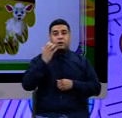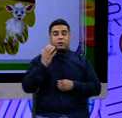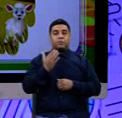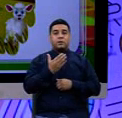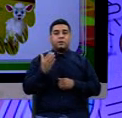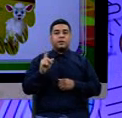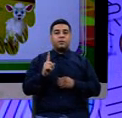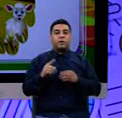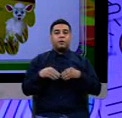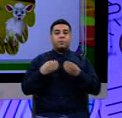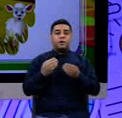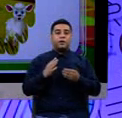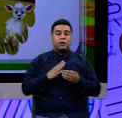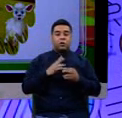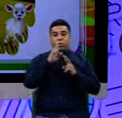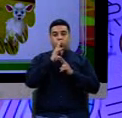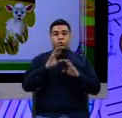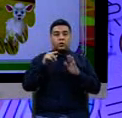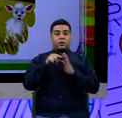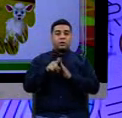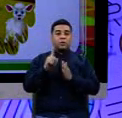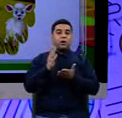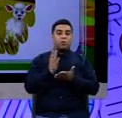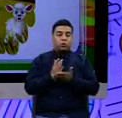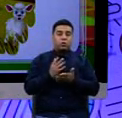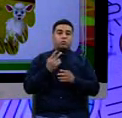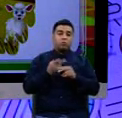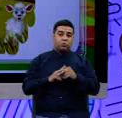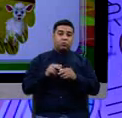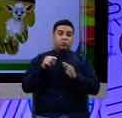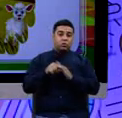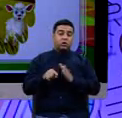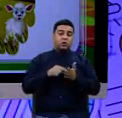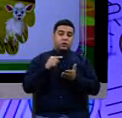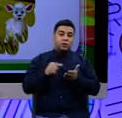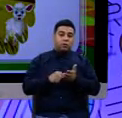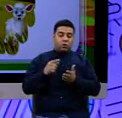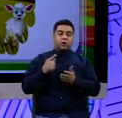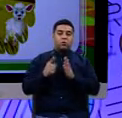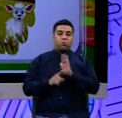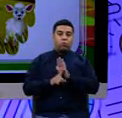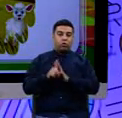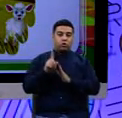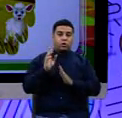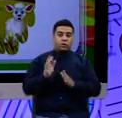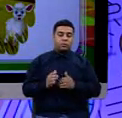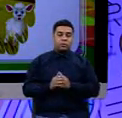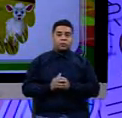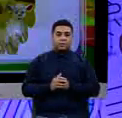Rasmda nimalar tasvirlanganini bilib oldingizmi? Unday bo'lsa, savollarni boshlaymiz.